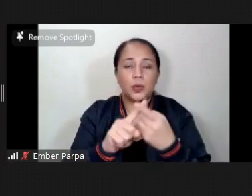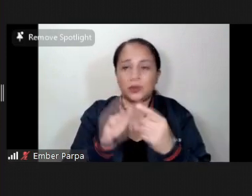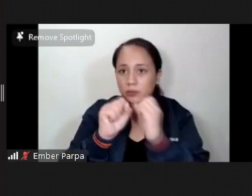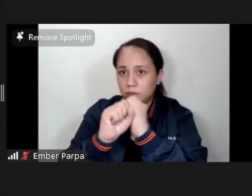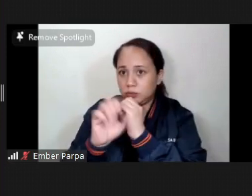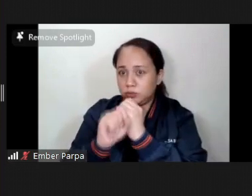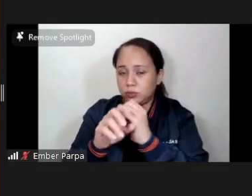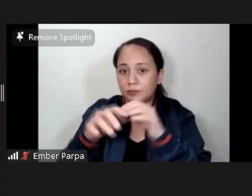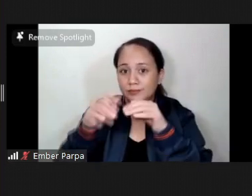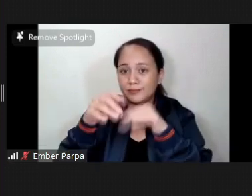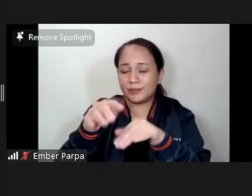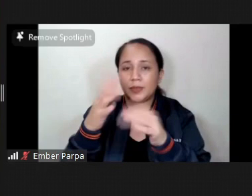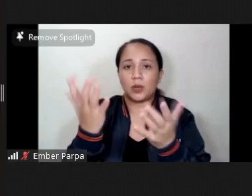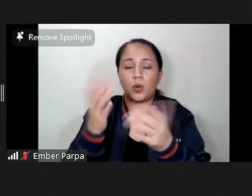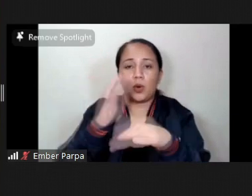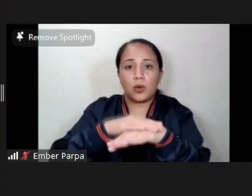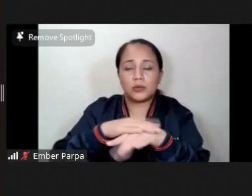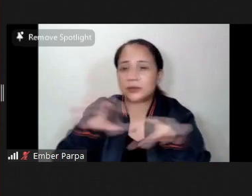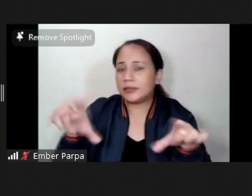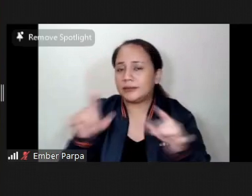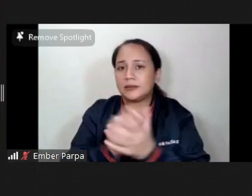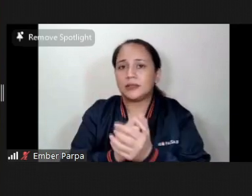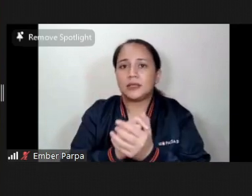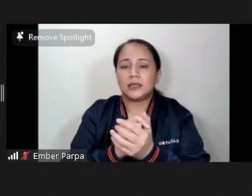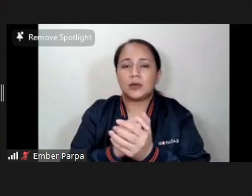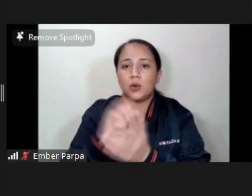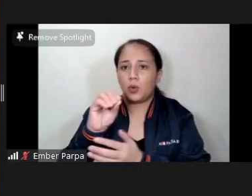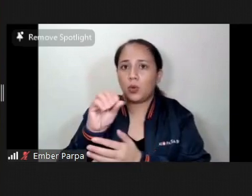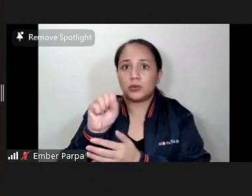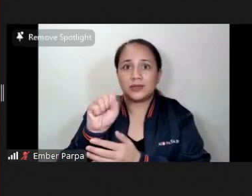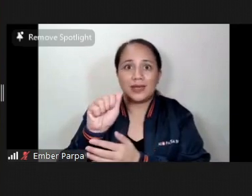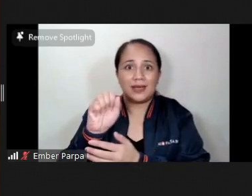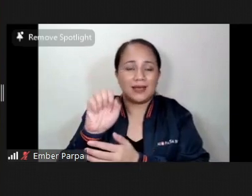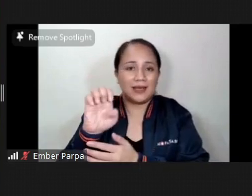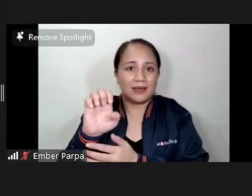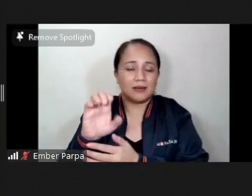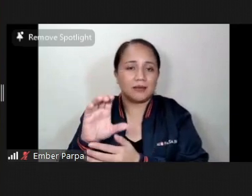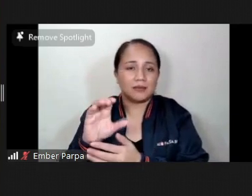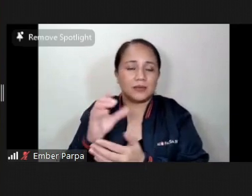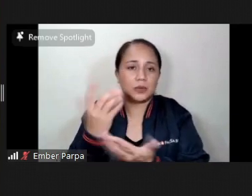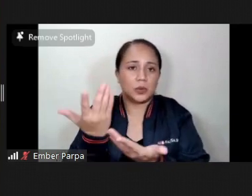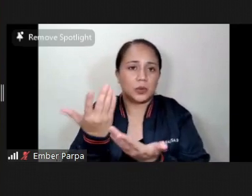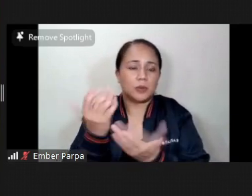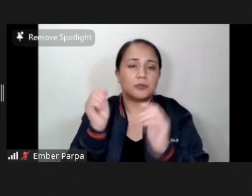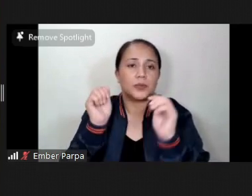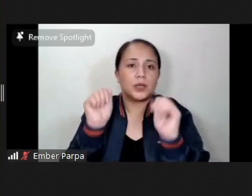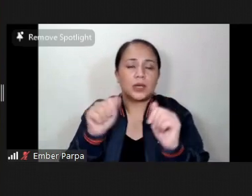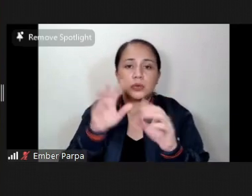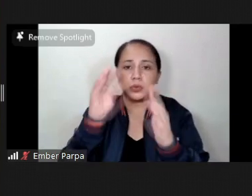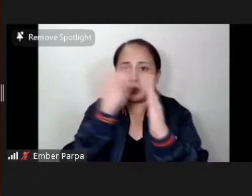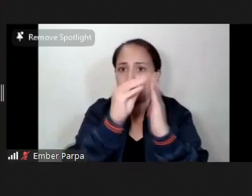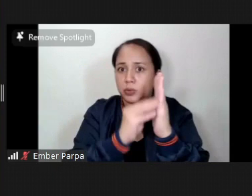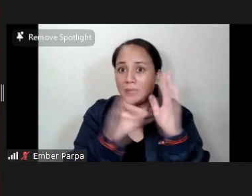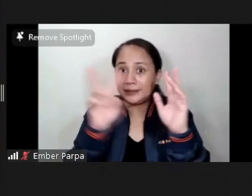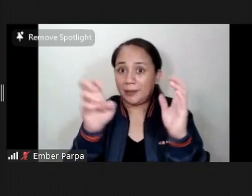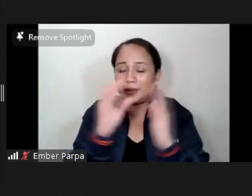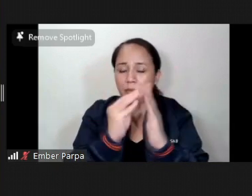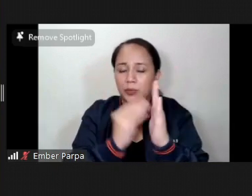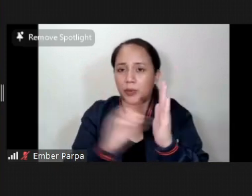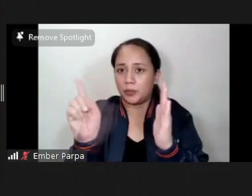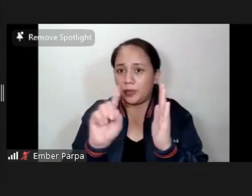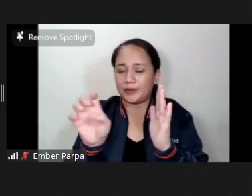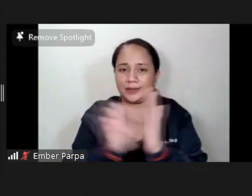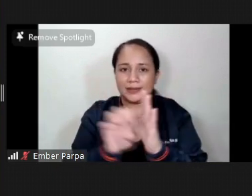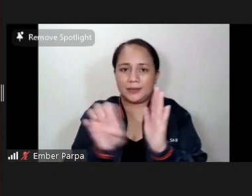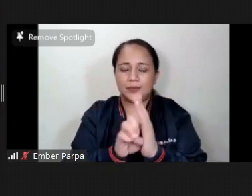advocacy caravans on online, FAQ or OSAEC. Ay ito yung mga topic na maaaring lamanin ng ating caravan. Example na dyan